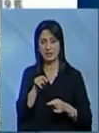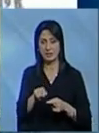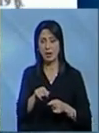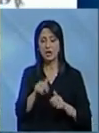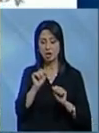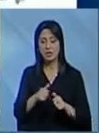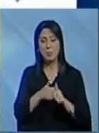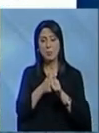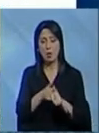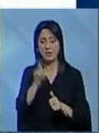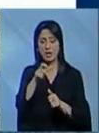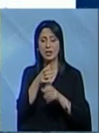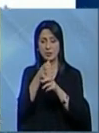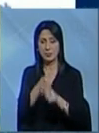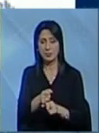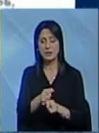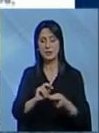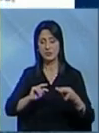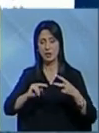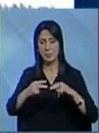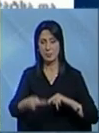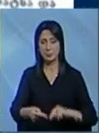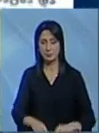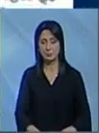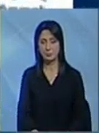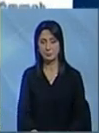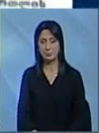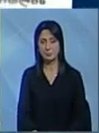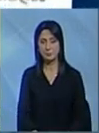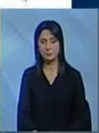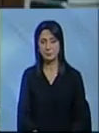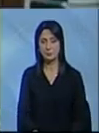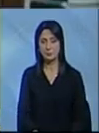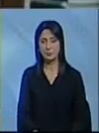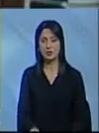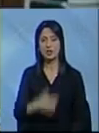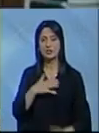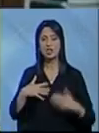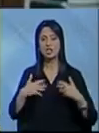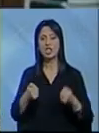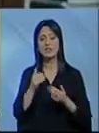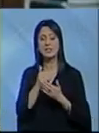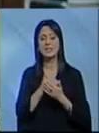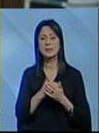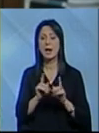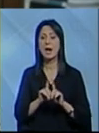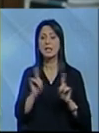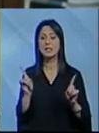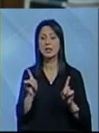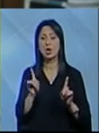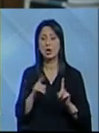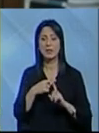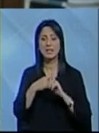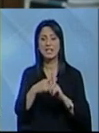შესაძლოა მოყვე შტატების შემცირება და სტრუქტურული ცვლილებები. ჩვენ ჯანდაცვის სისტემაში და განსაკუთრებით